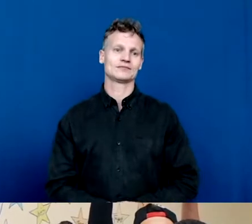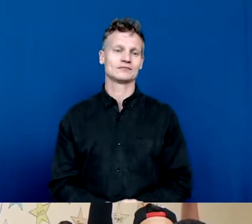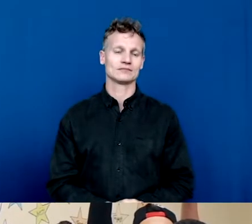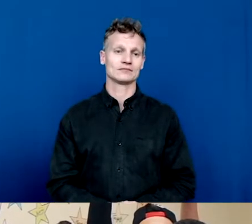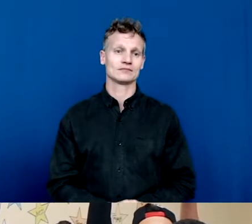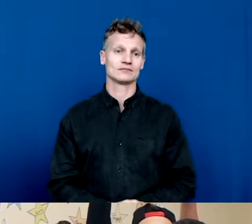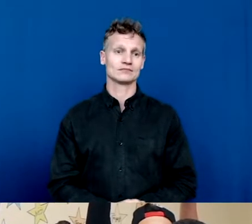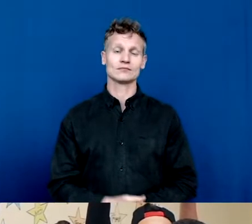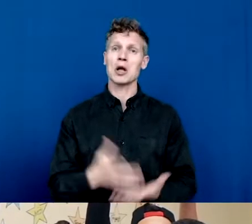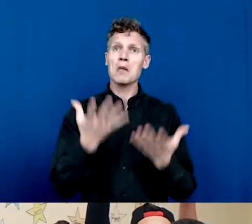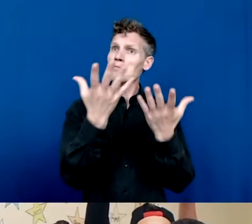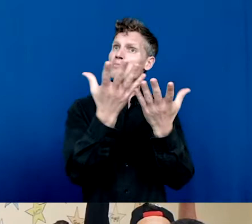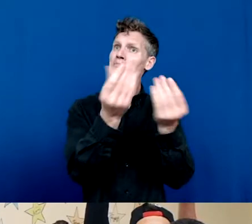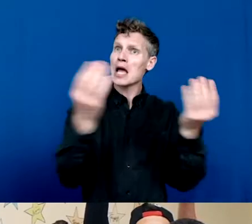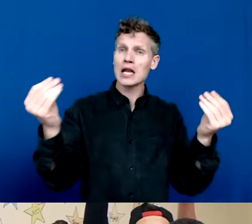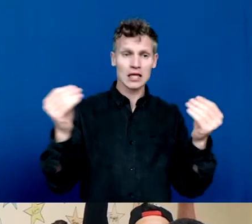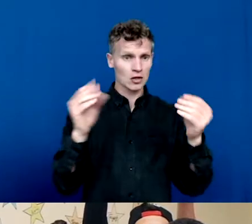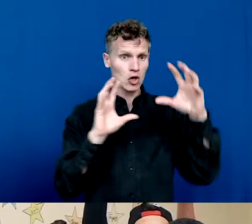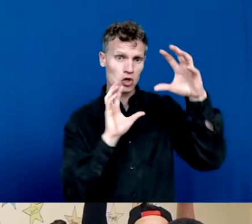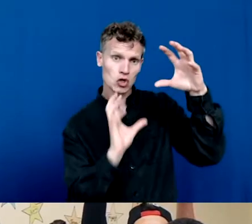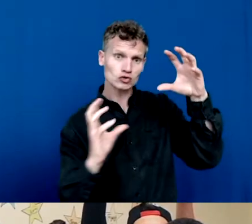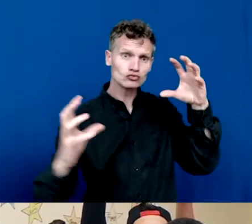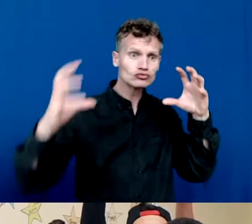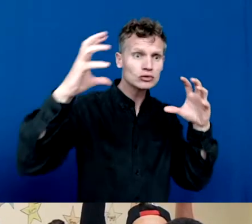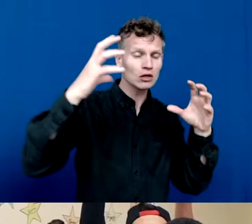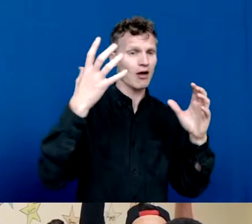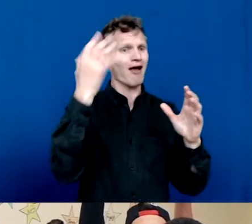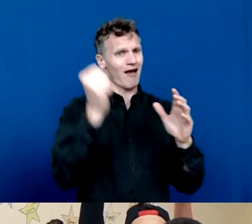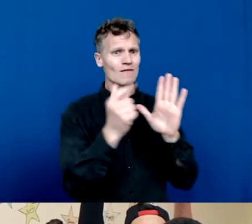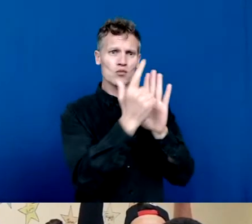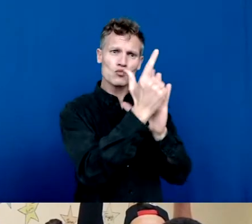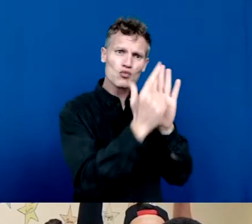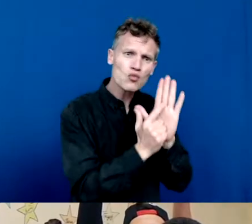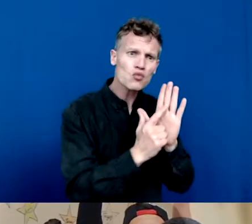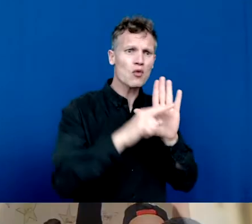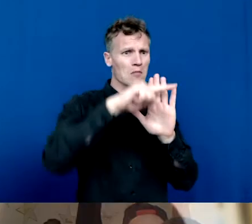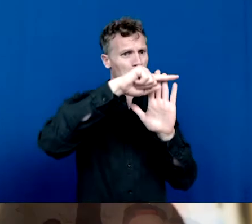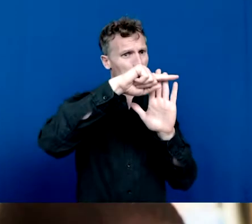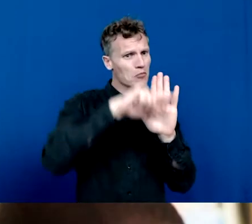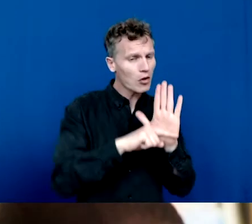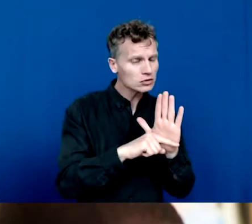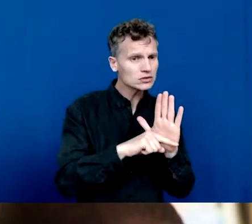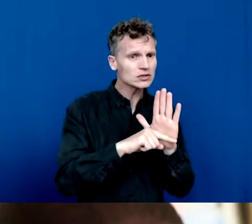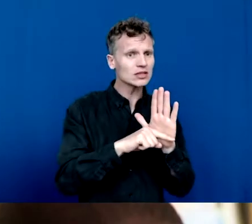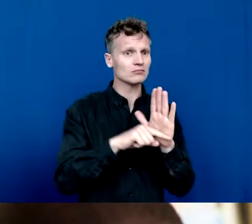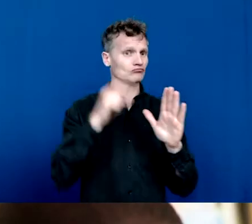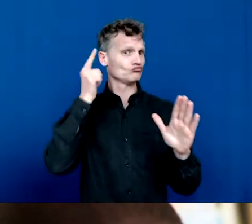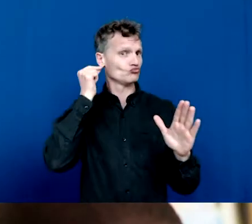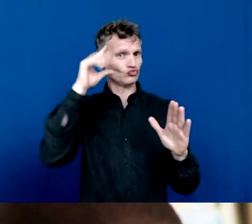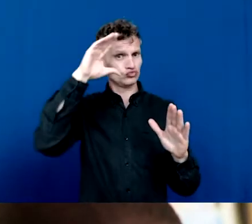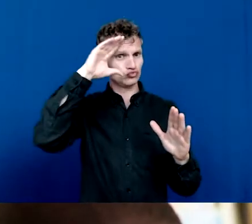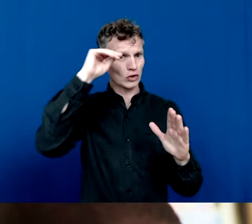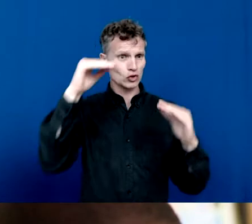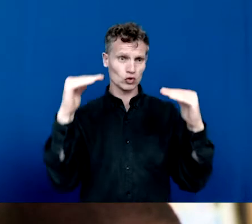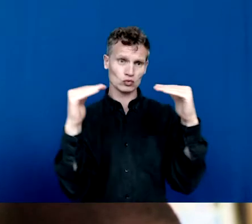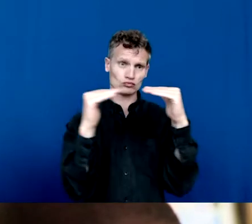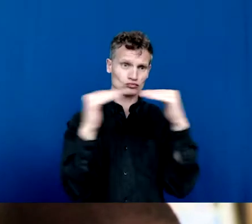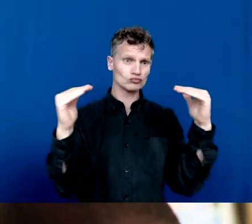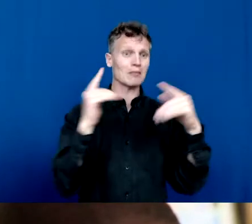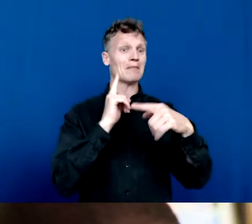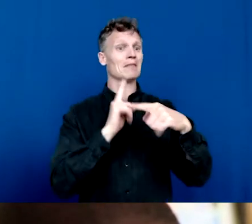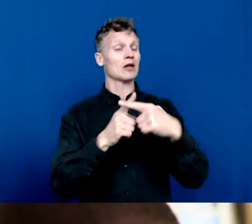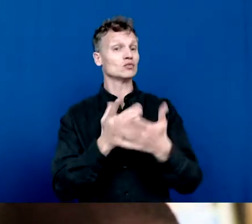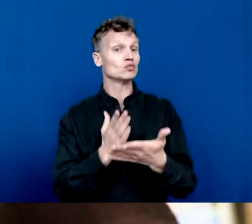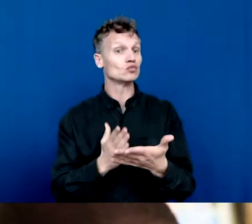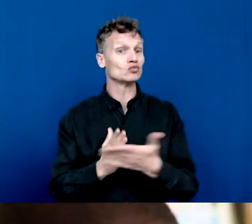lois et des politiques qui reconnaissent l'égalité des genres et le droit à la santé et à la sécurité pour